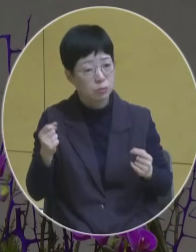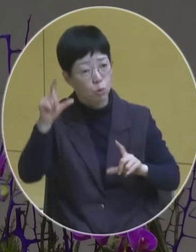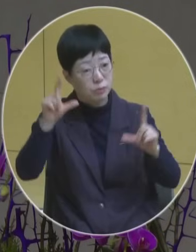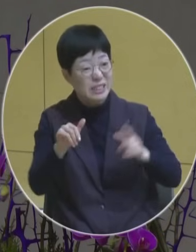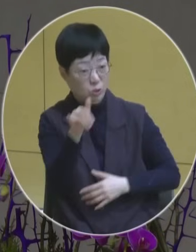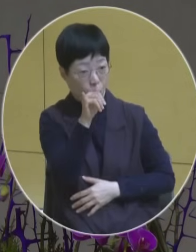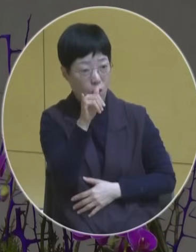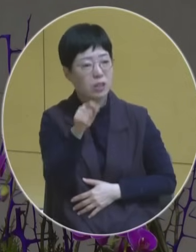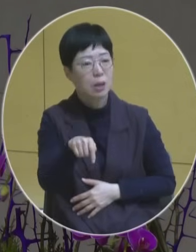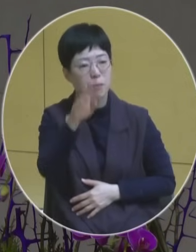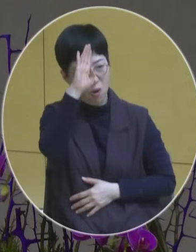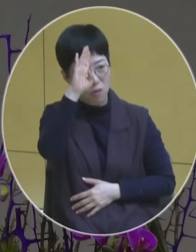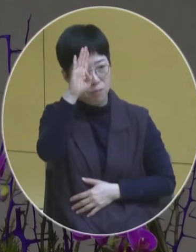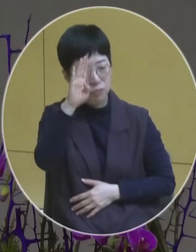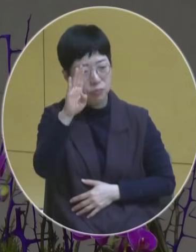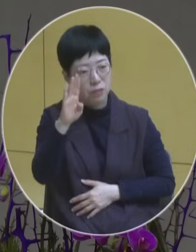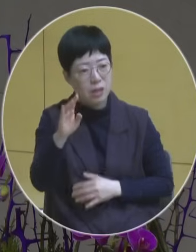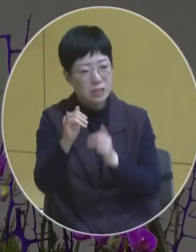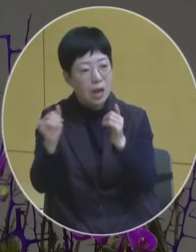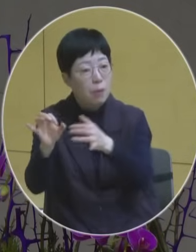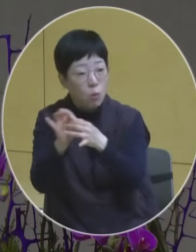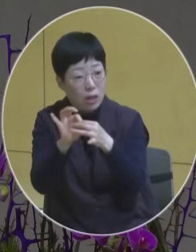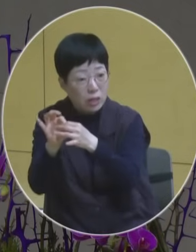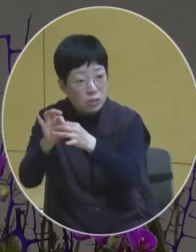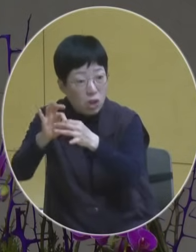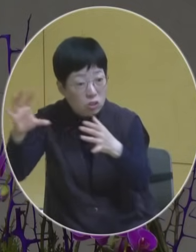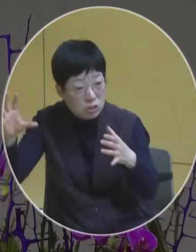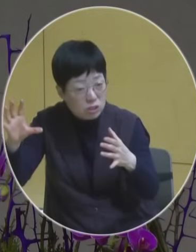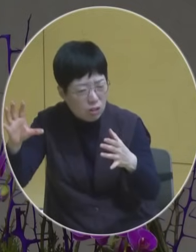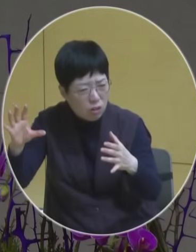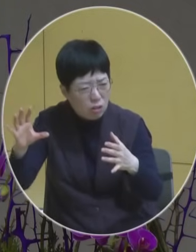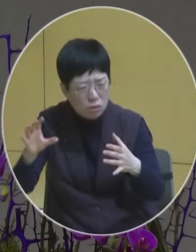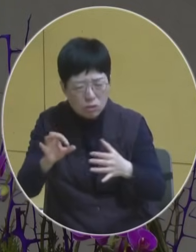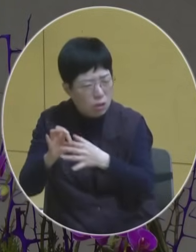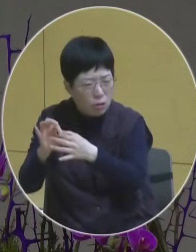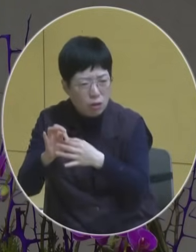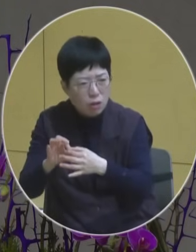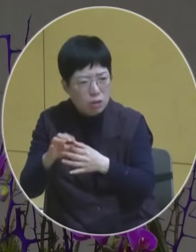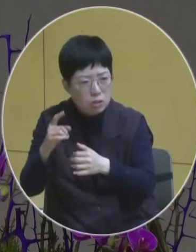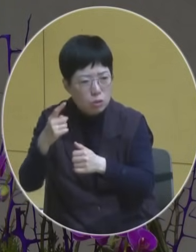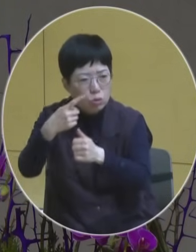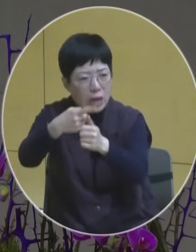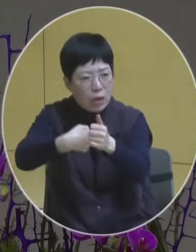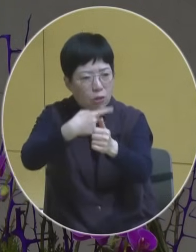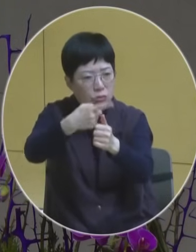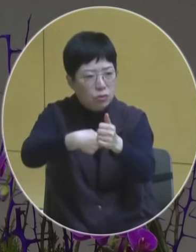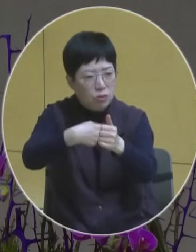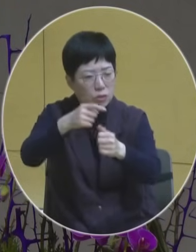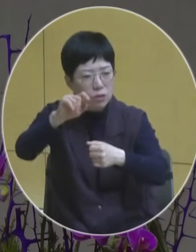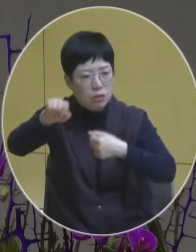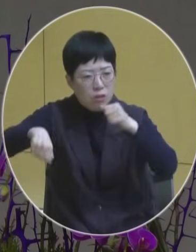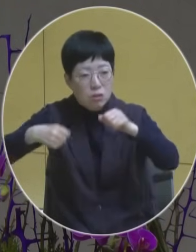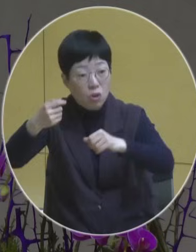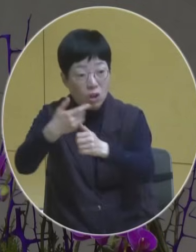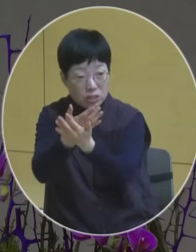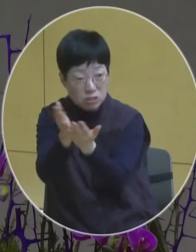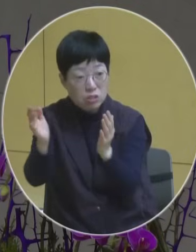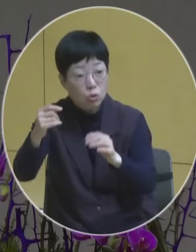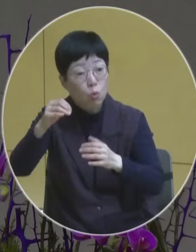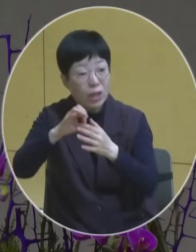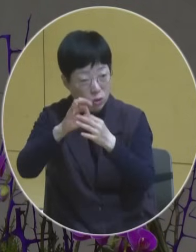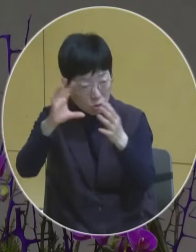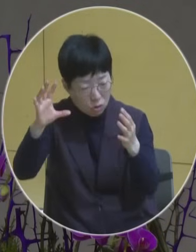거예요. 사람과의 관계 속에서 관계가 깨어집니다. 자연과의 관계 속에서 깨어집니다.